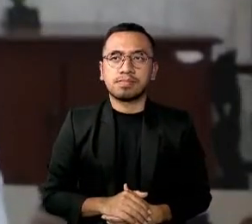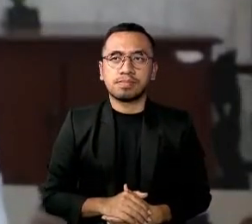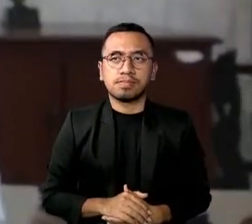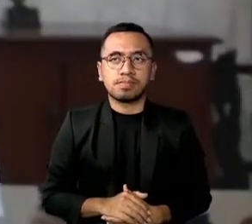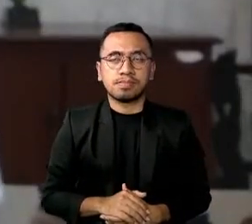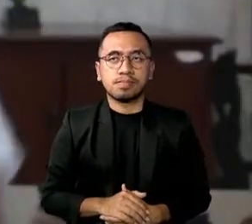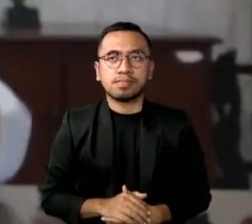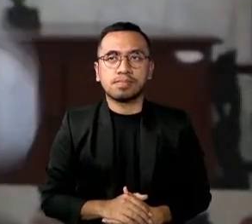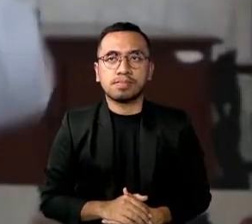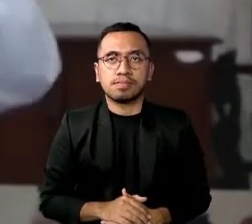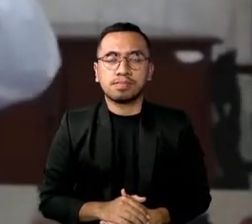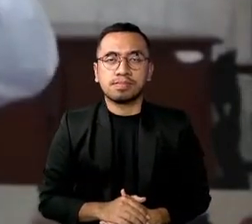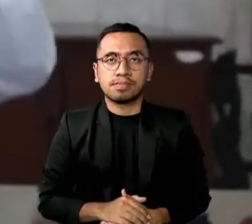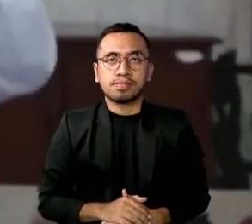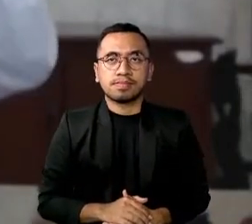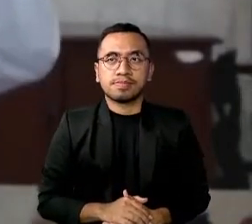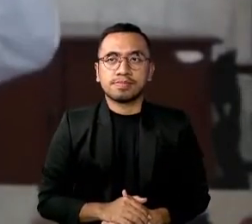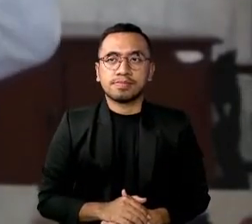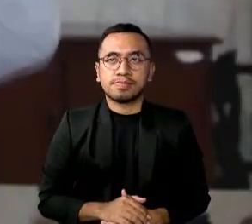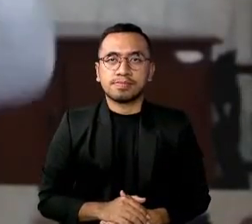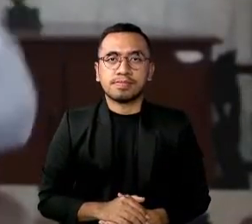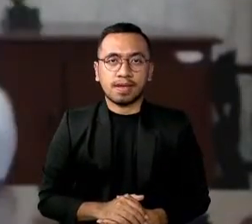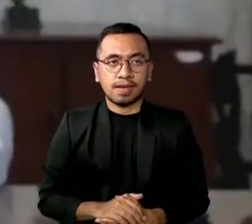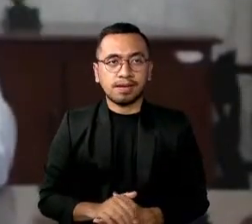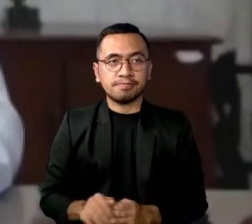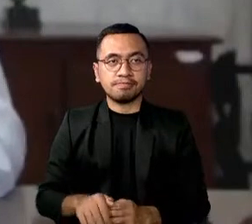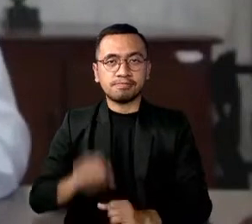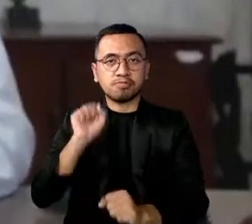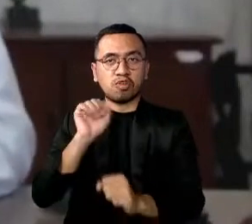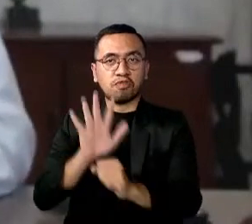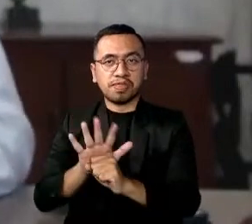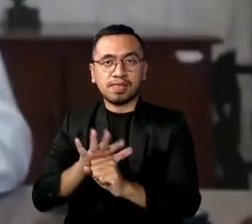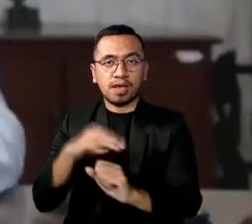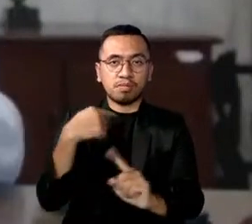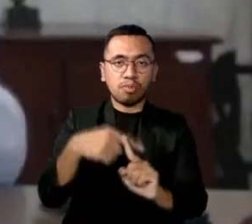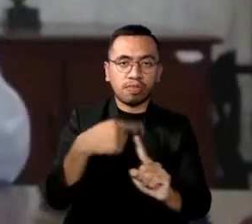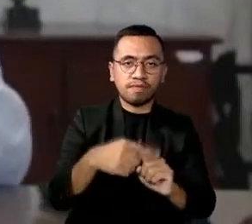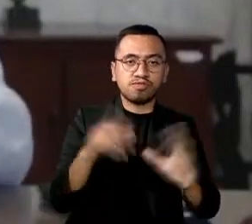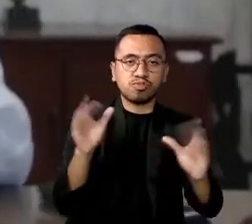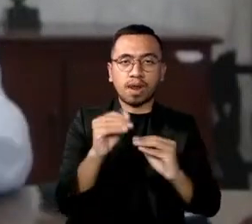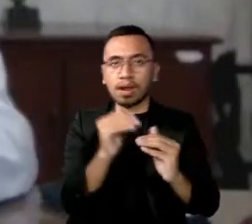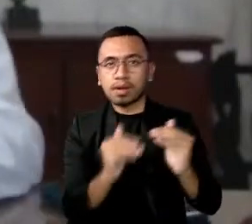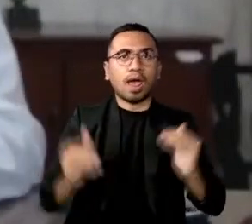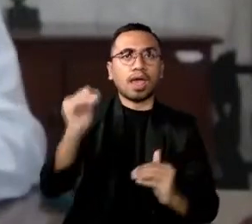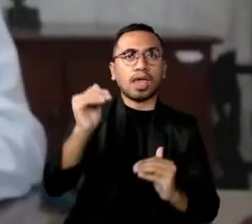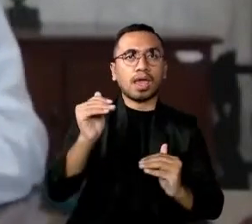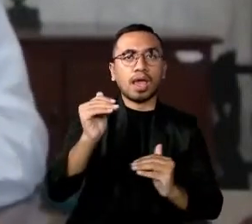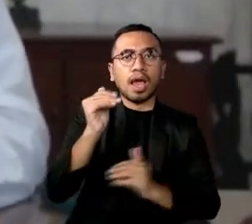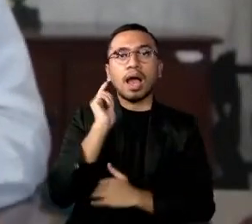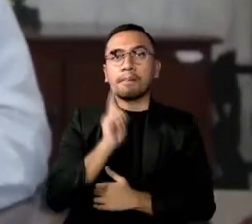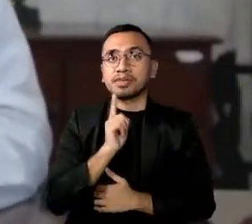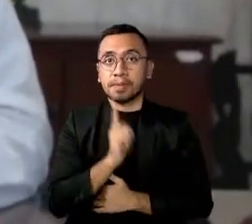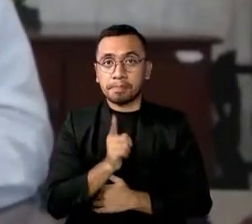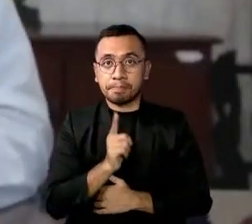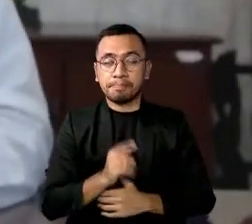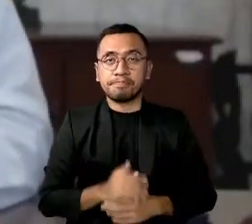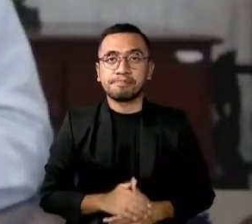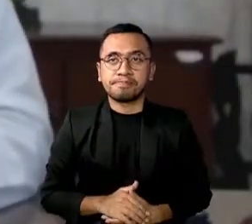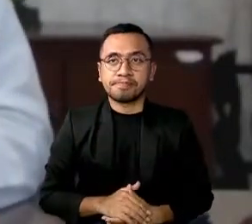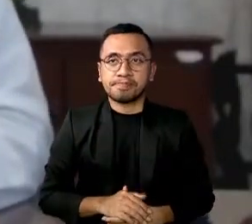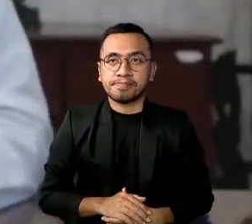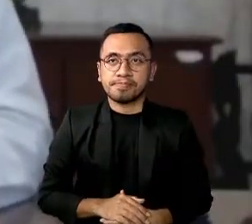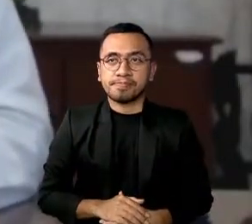naik naiknya cocok yang positif pikir ini naik naiknya bukan karena kita lebih